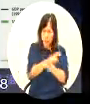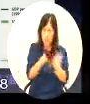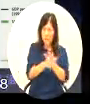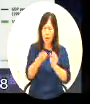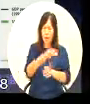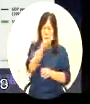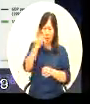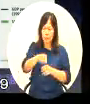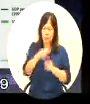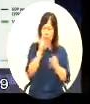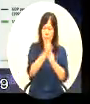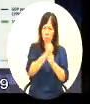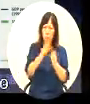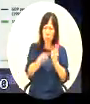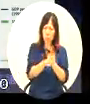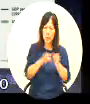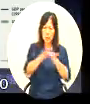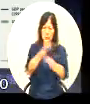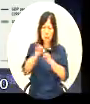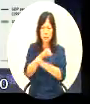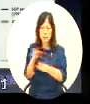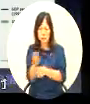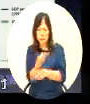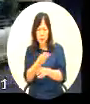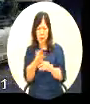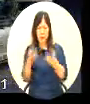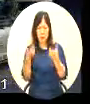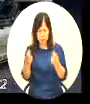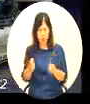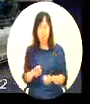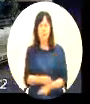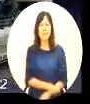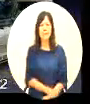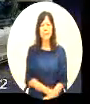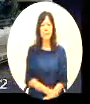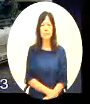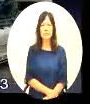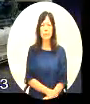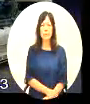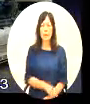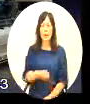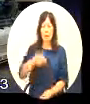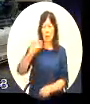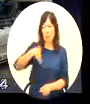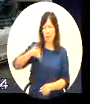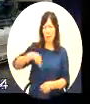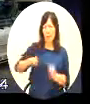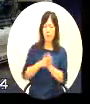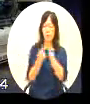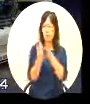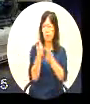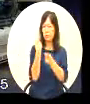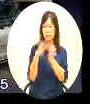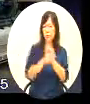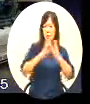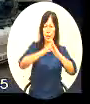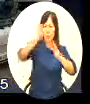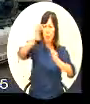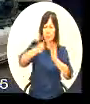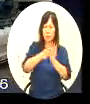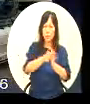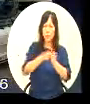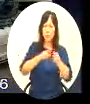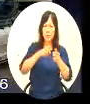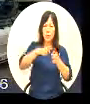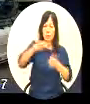产业的发展跟他们经济的发展其实是一致的。那接下来我们看法国，去年市长陈市长曾